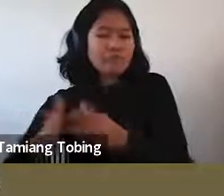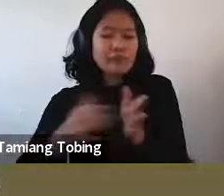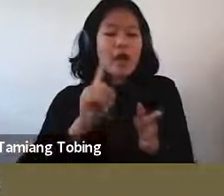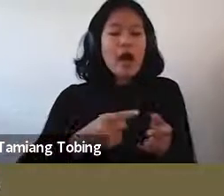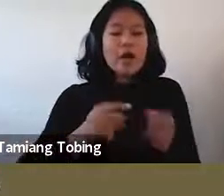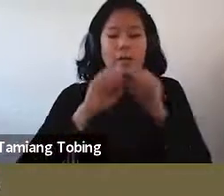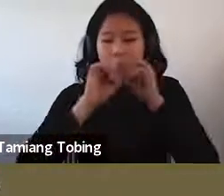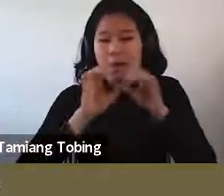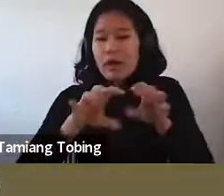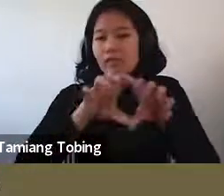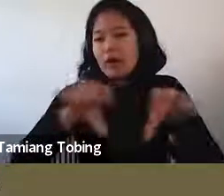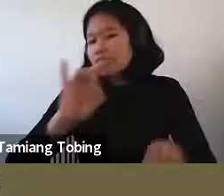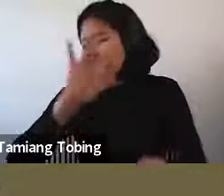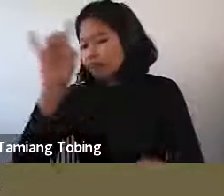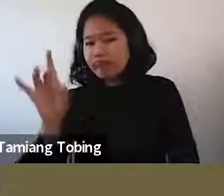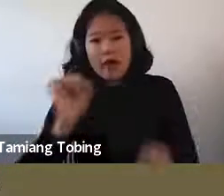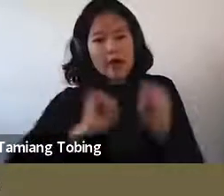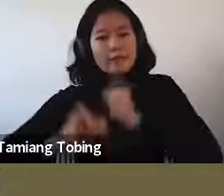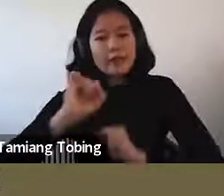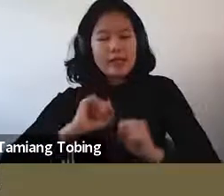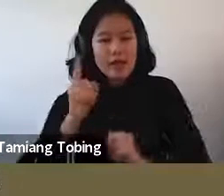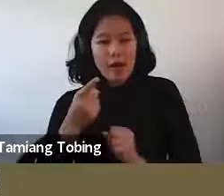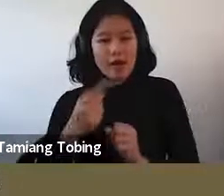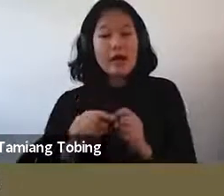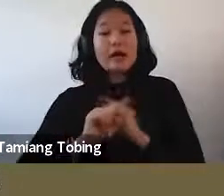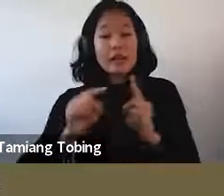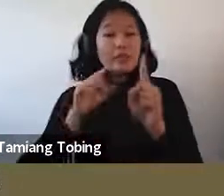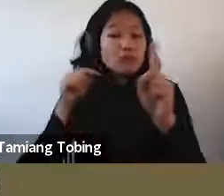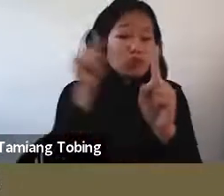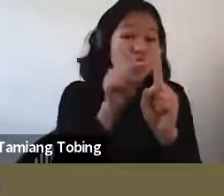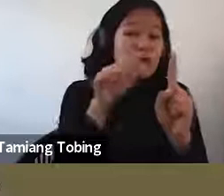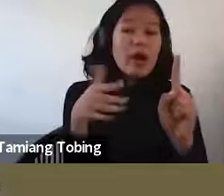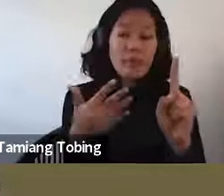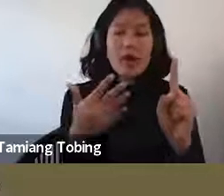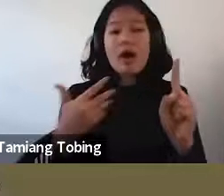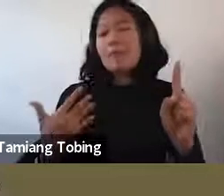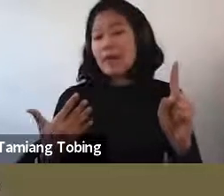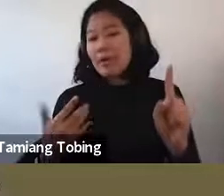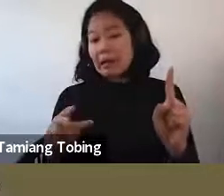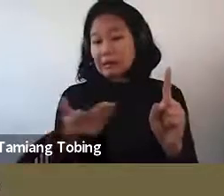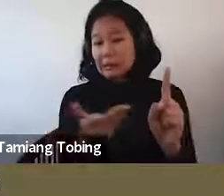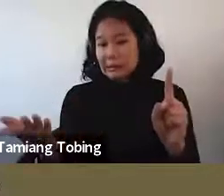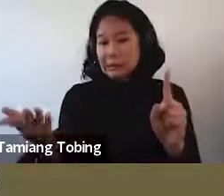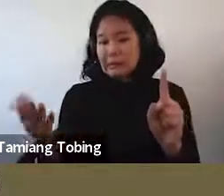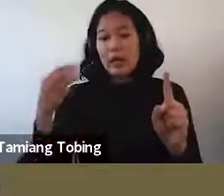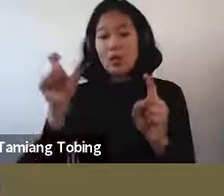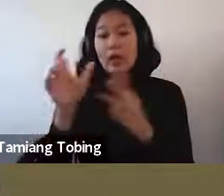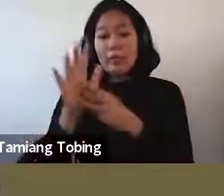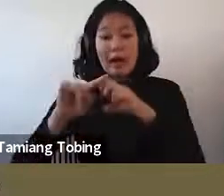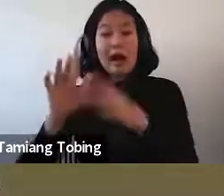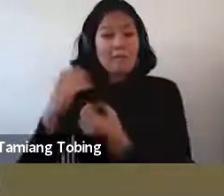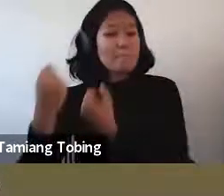perkoperasian, dan sebagainya lah. Aktivitasnya nampak di situ, tapi orientasi kita adalah bagaimana menggerakkan UMKM yang ada